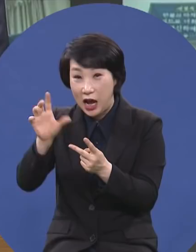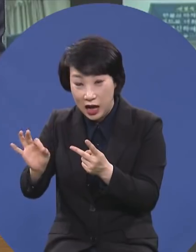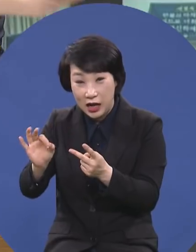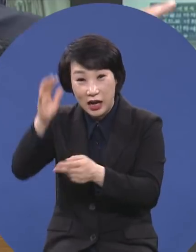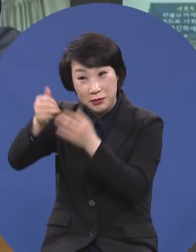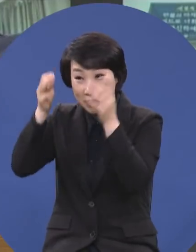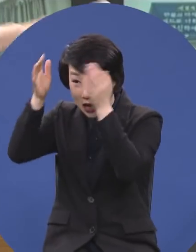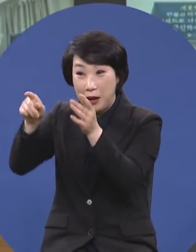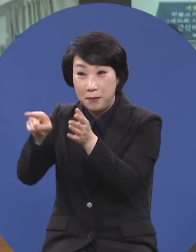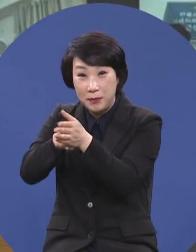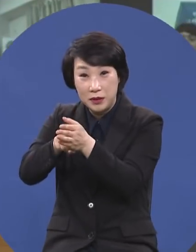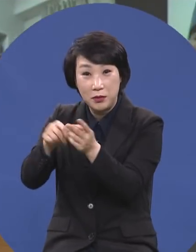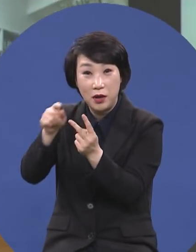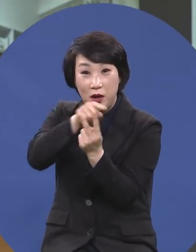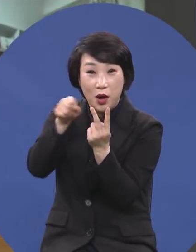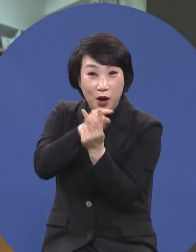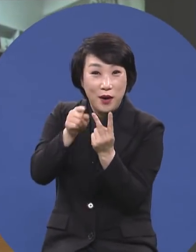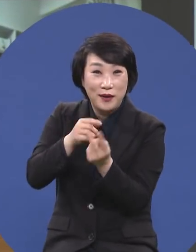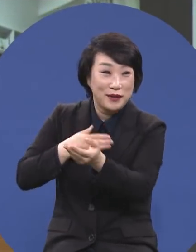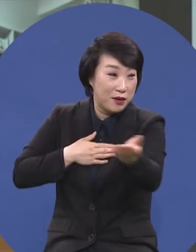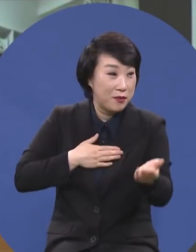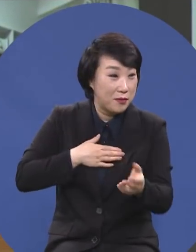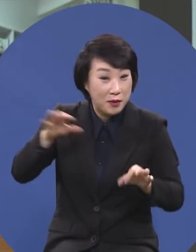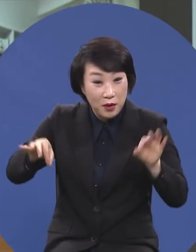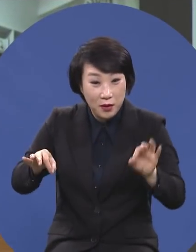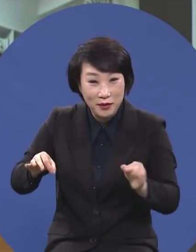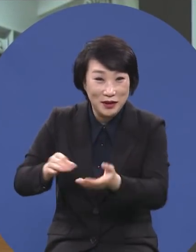신념이 싹 다 유산되기를 바라며,